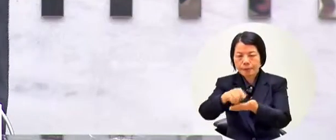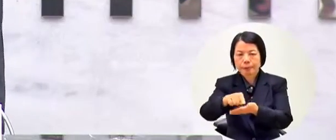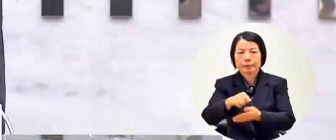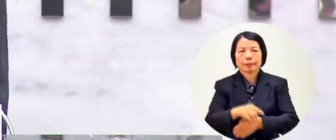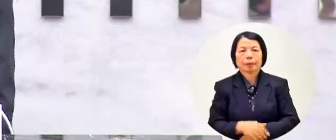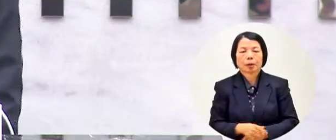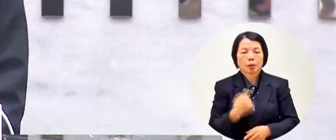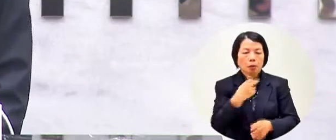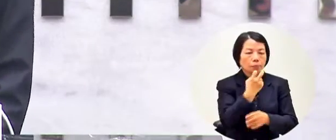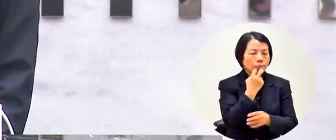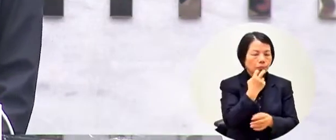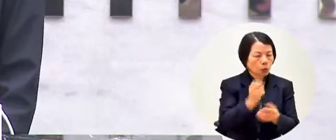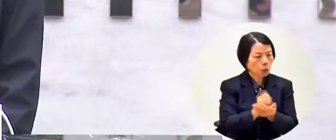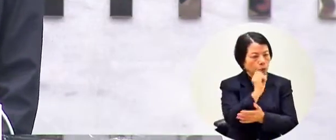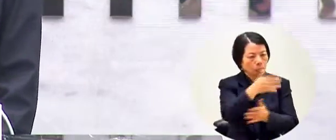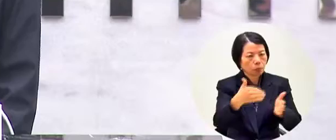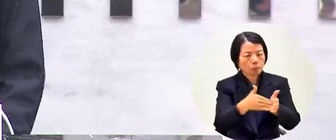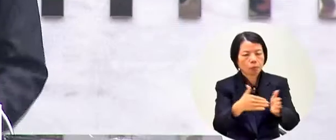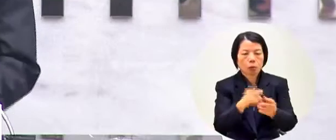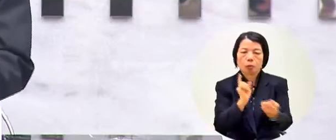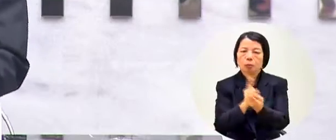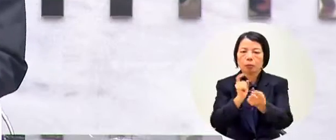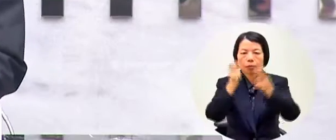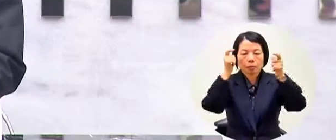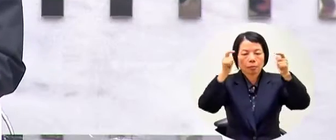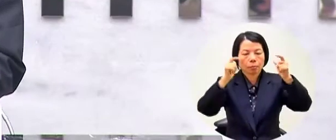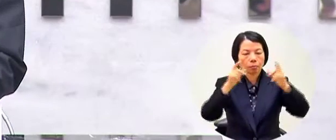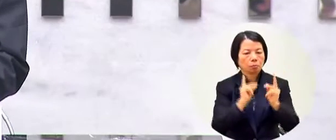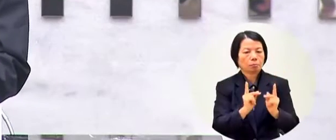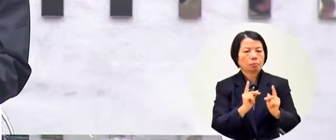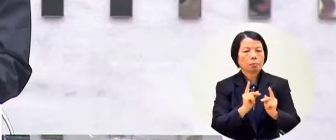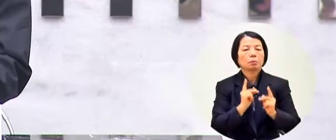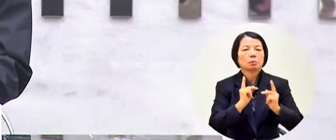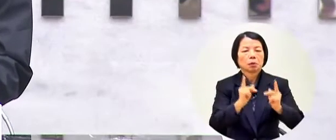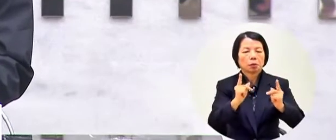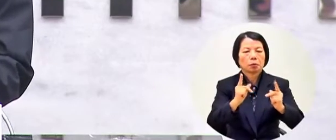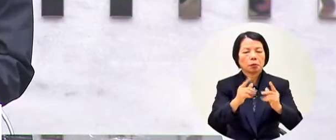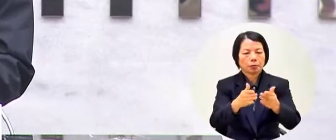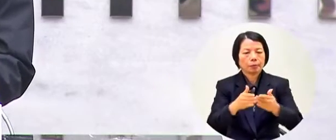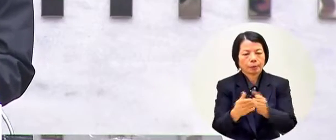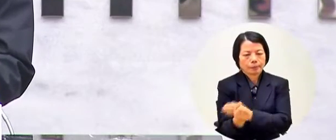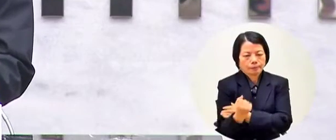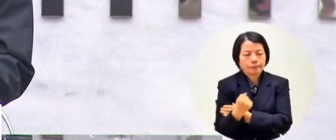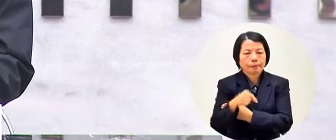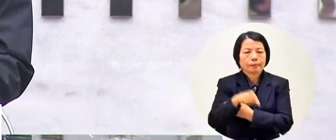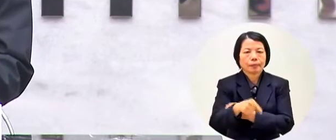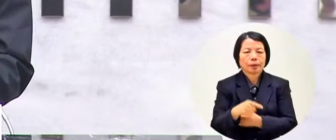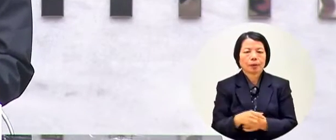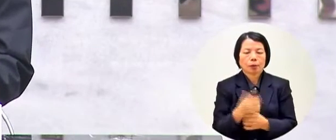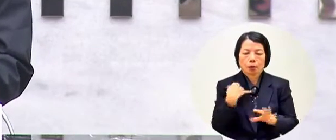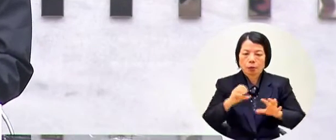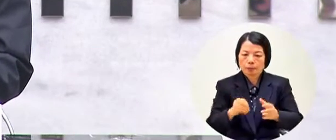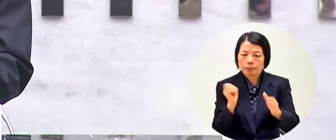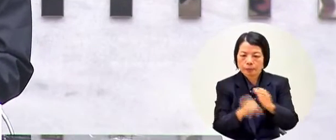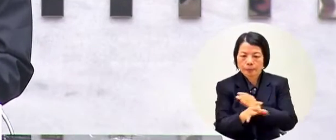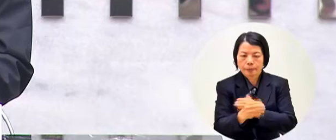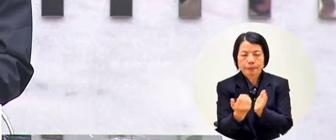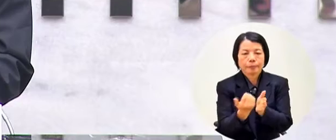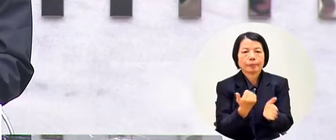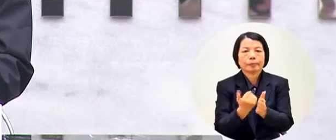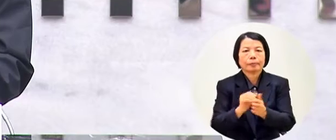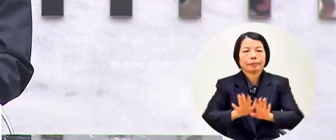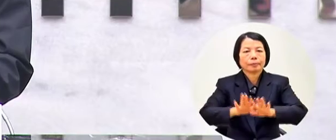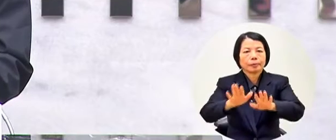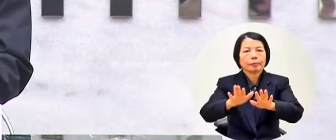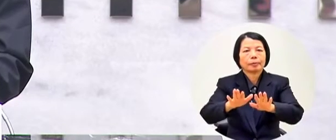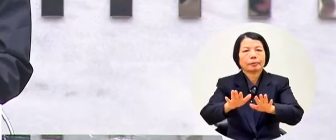表达高雄市民对捷运建设的殷切期盼，希望已经纳入前瞻计划的捷运黄线、冈山